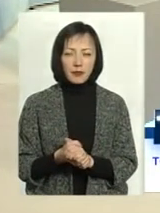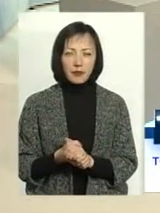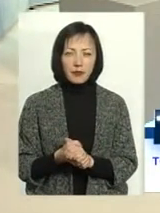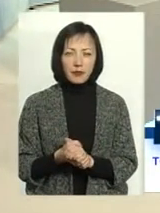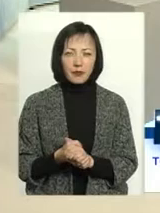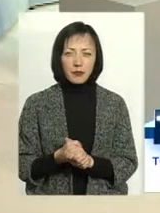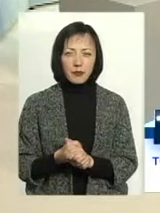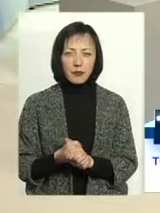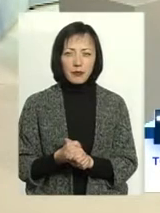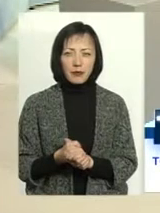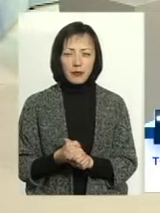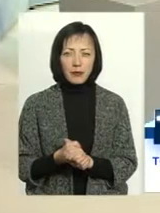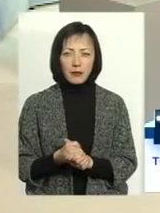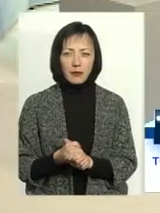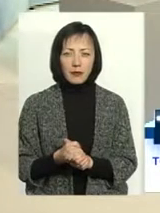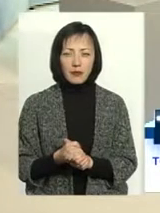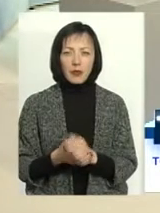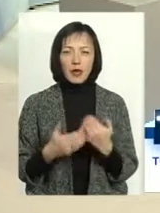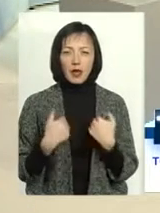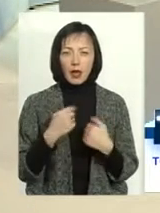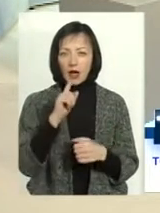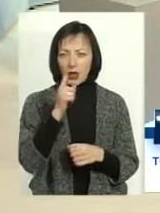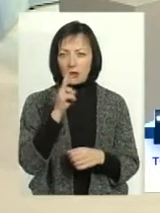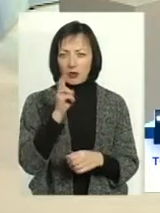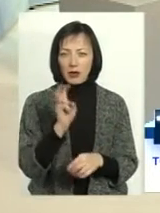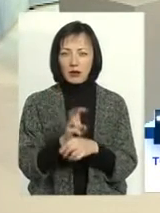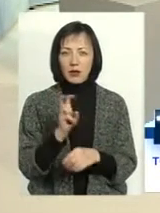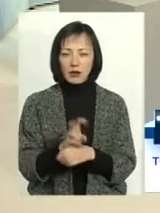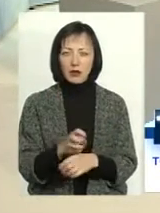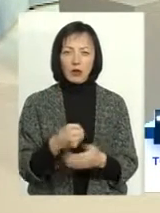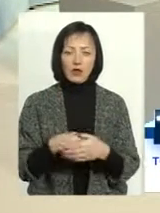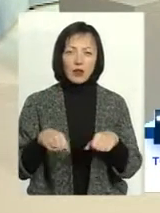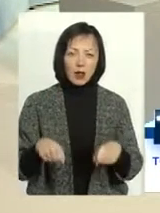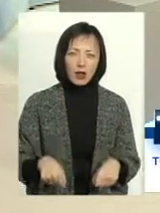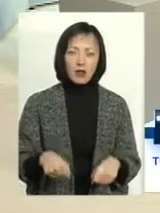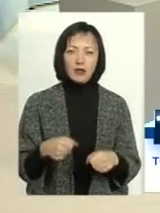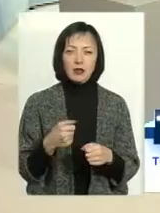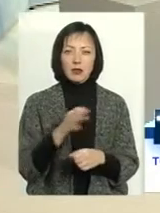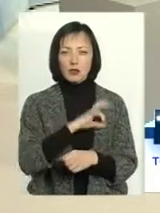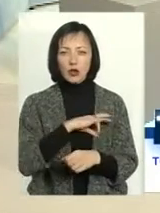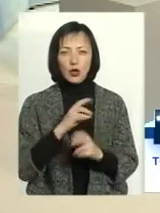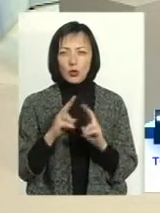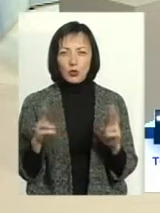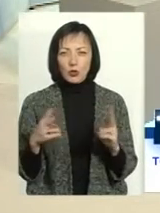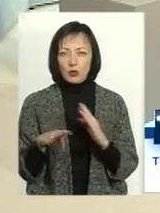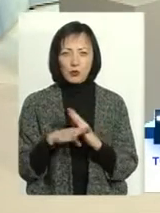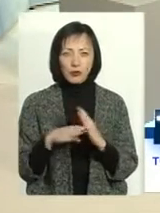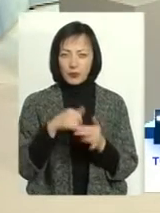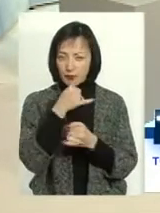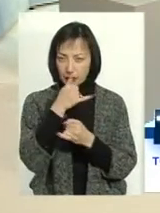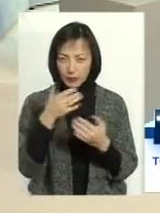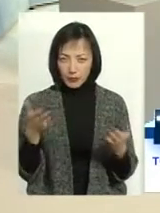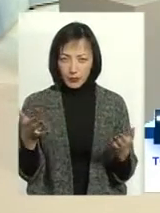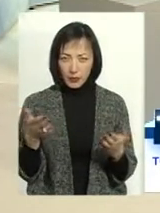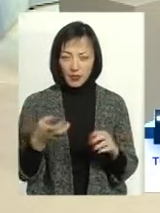Ну, от я рік чи два ходив по профсоюзам до влади. Ніхто мене нічого не